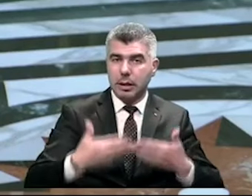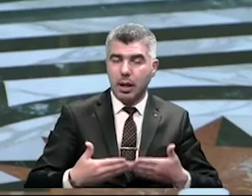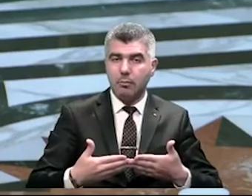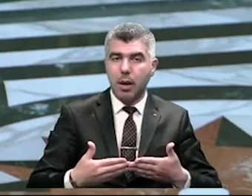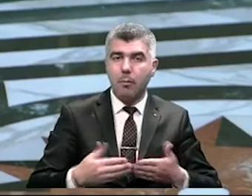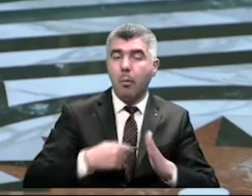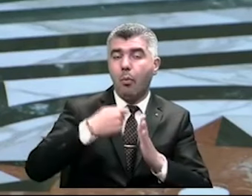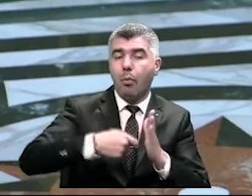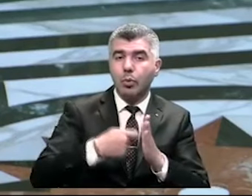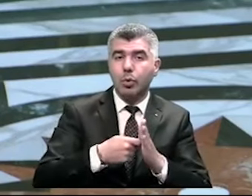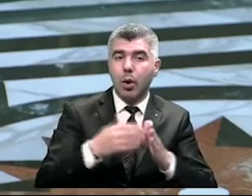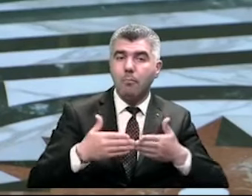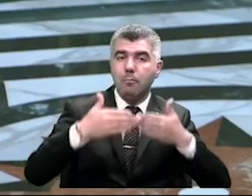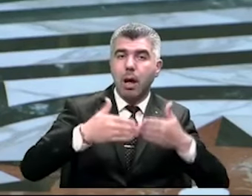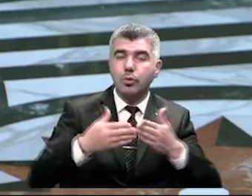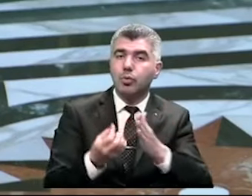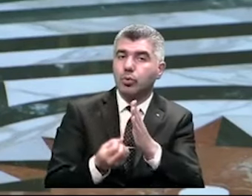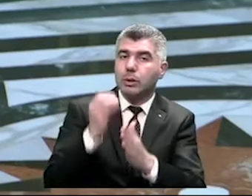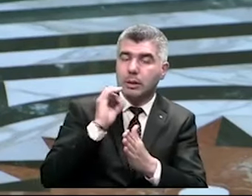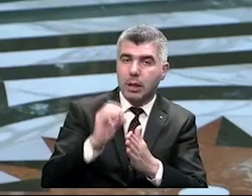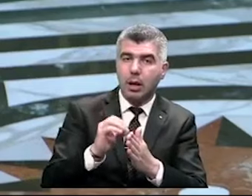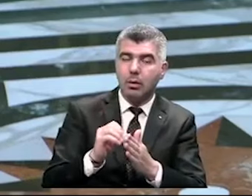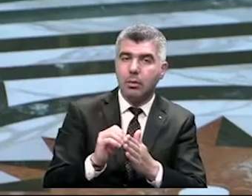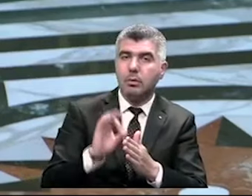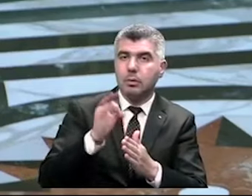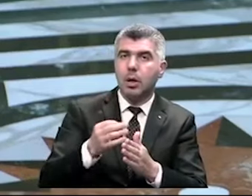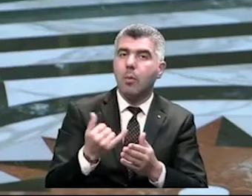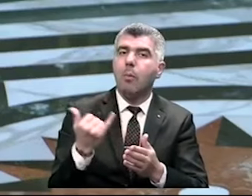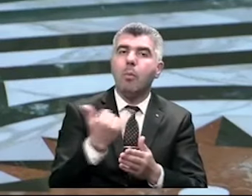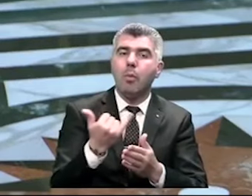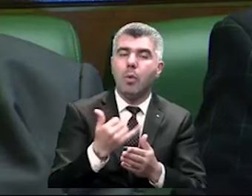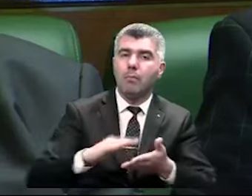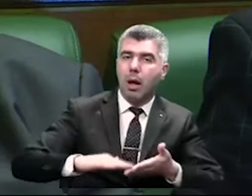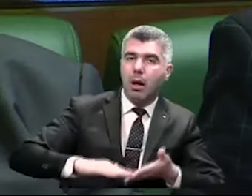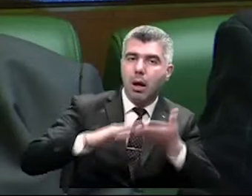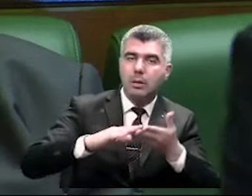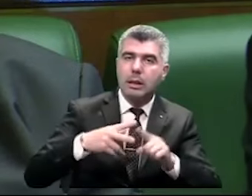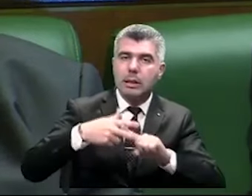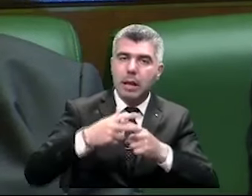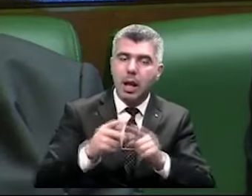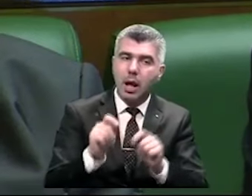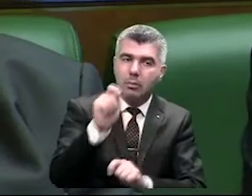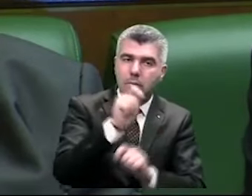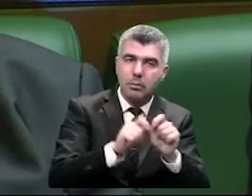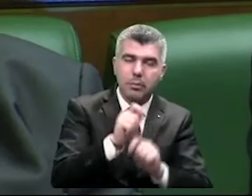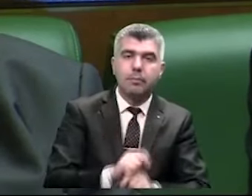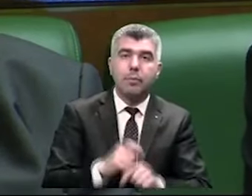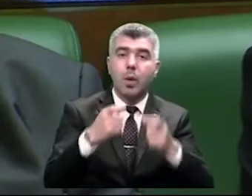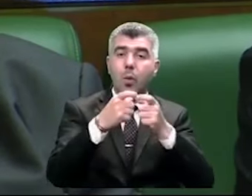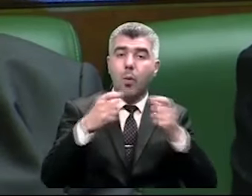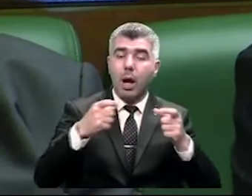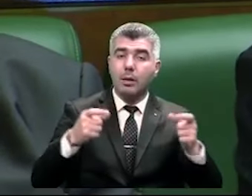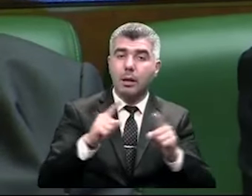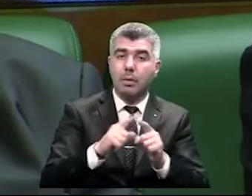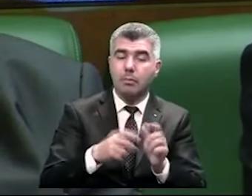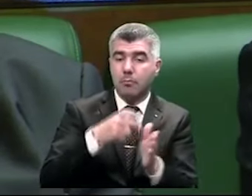نربط الموانئ الجديده باش نساهم في قطاع الموانئ والصناعه واللوجيستيك مش ايضا توسيع شبكه الخطوط